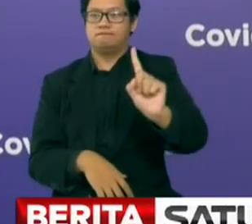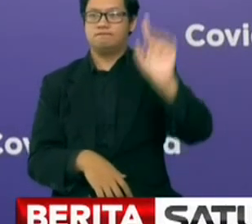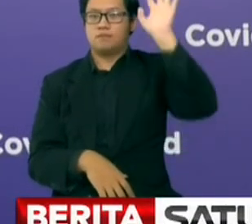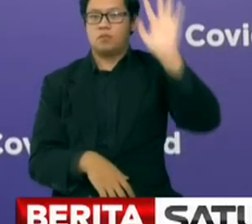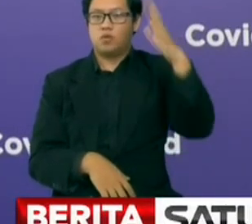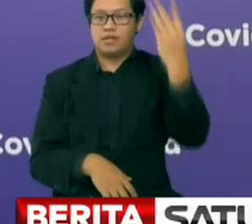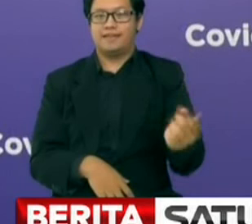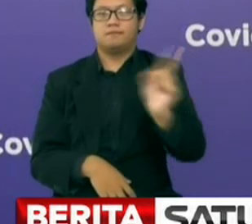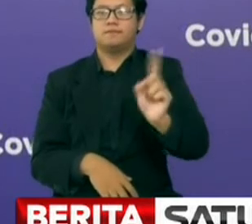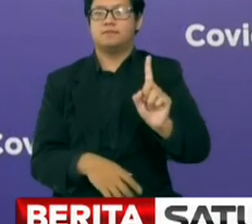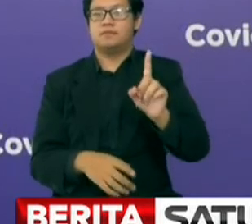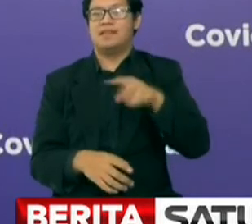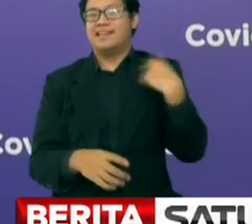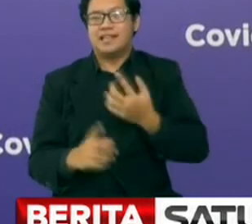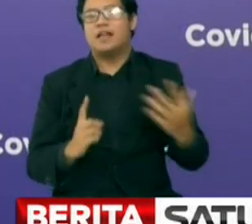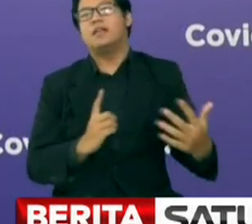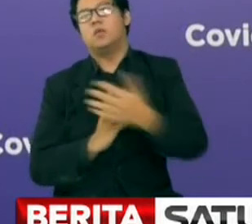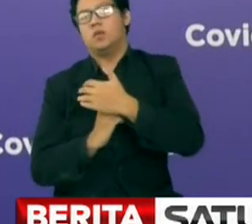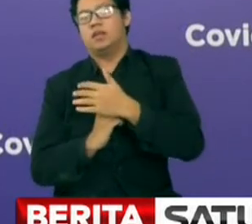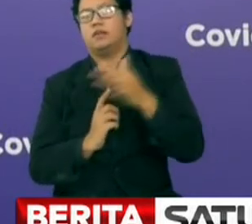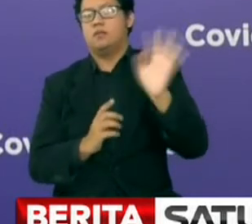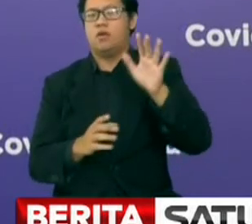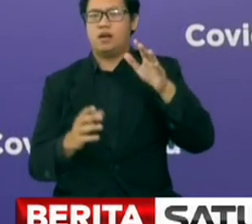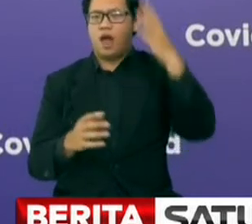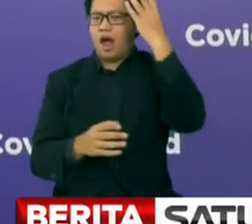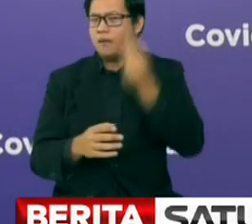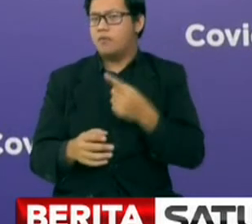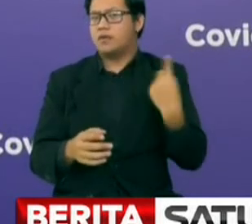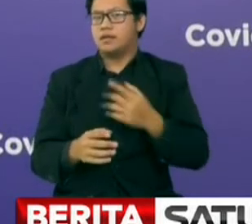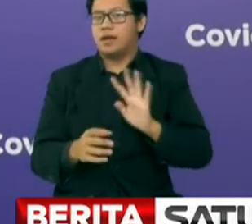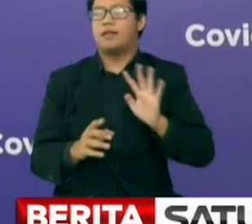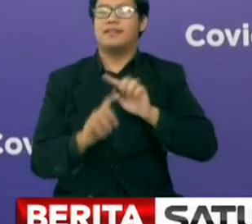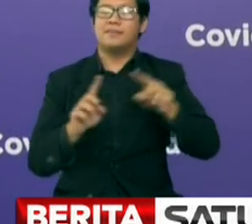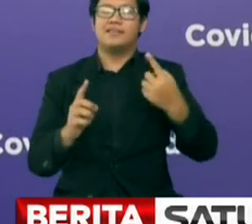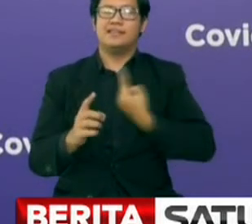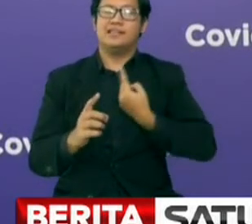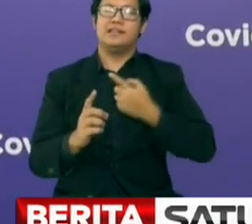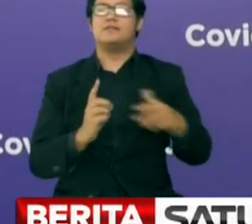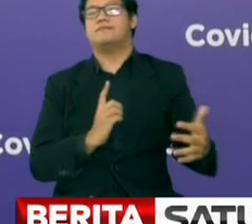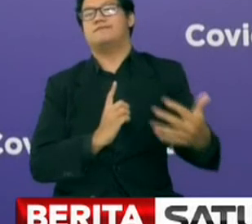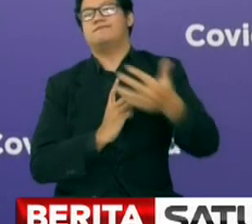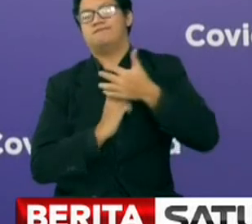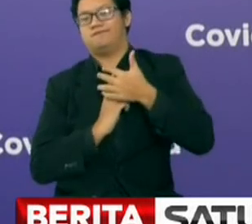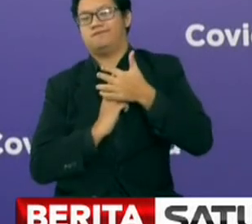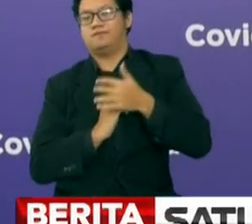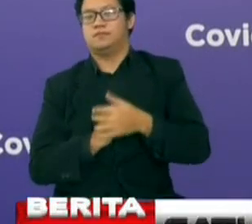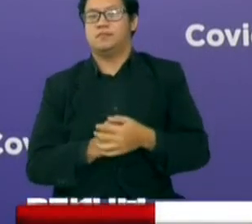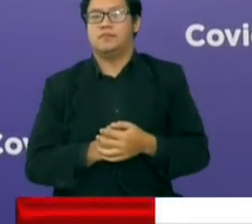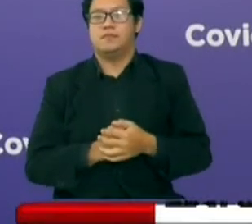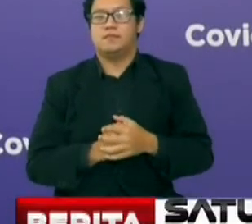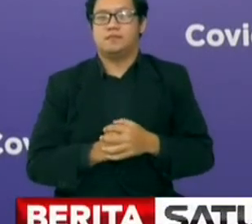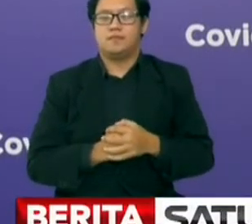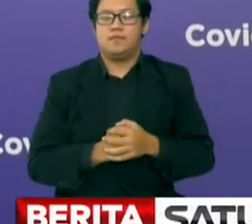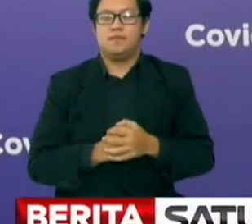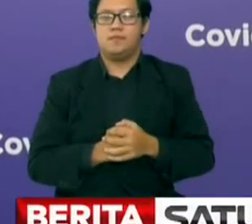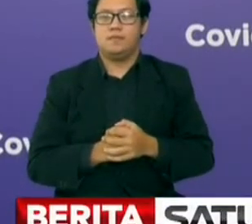kita lindungi bukan hanya Kampung kita tapi diri kita sendiri terhadap Resiko yang bisa kita dapatkan Selama